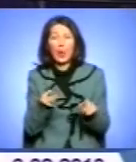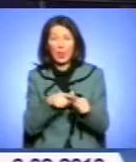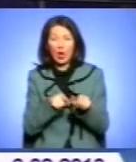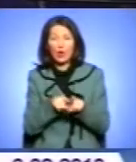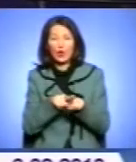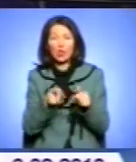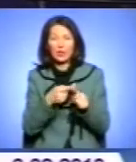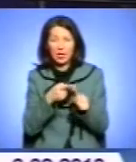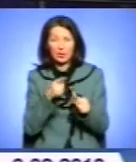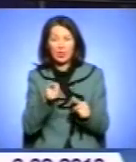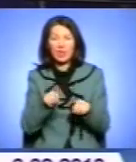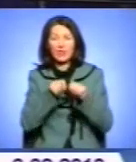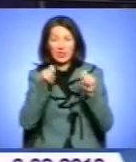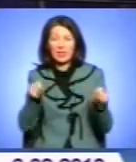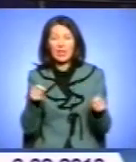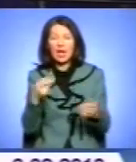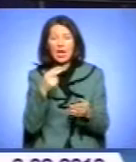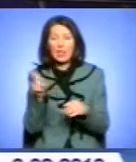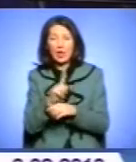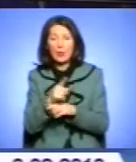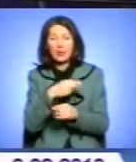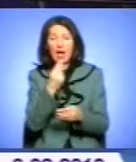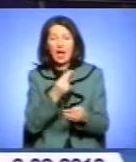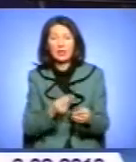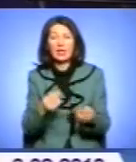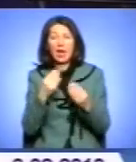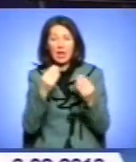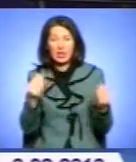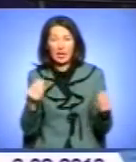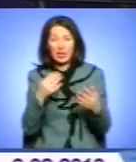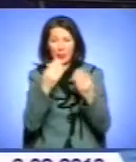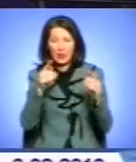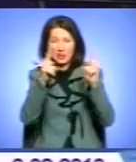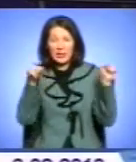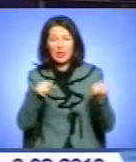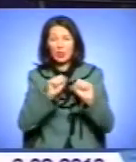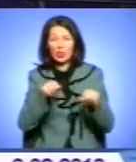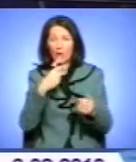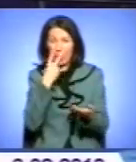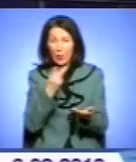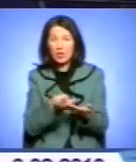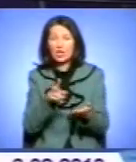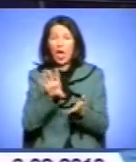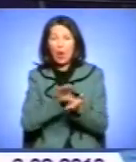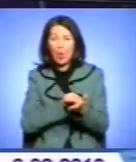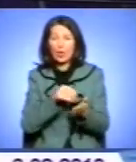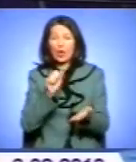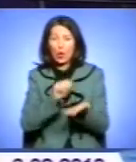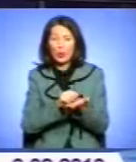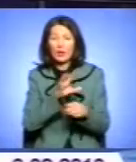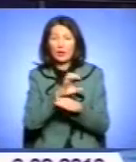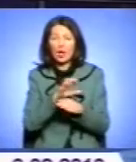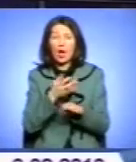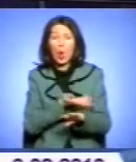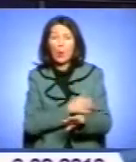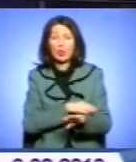відкрили у Тернопільській картинній галереї. На представлених стендах можна побачити копії документів і світлин польської дипломатії від початку